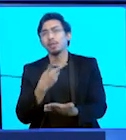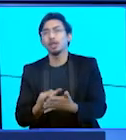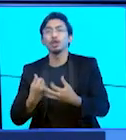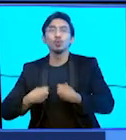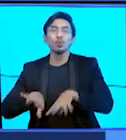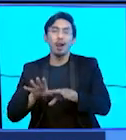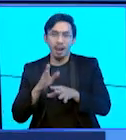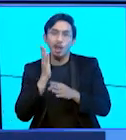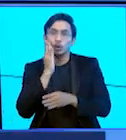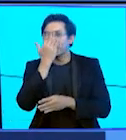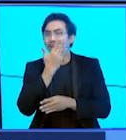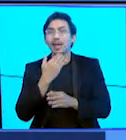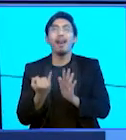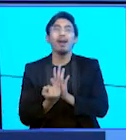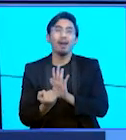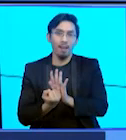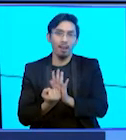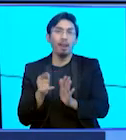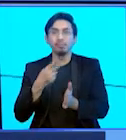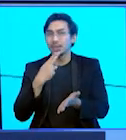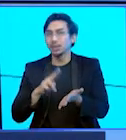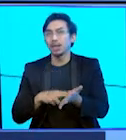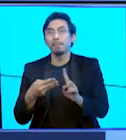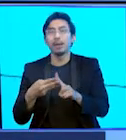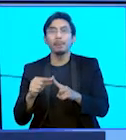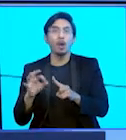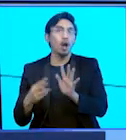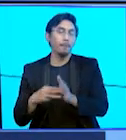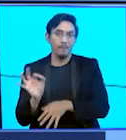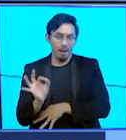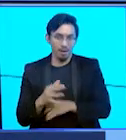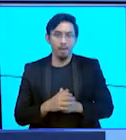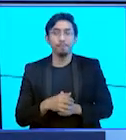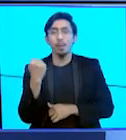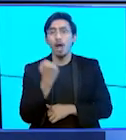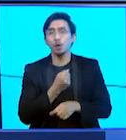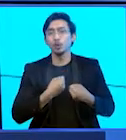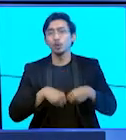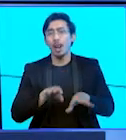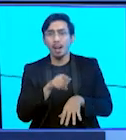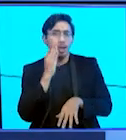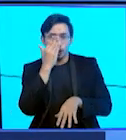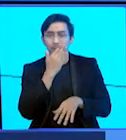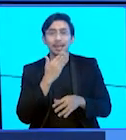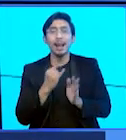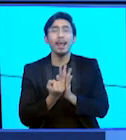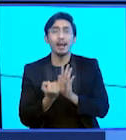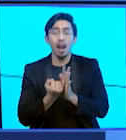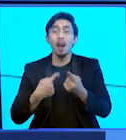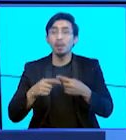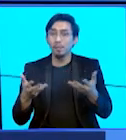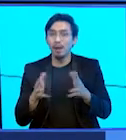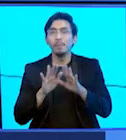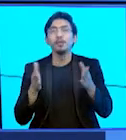Selatan, beralih menjadi penjual kosmetik ilegal yang tidak dilengkapi izin edar dari BPOM. Pelaku menjual kosmetik ilegal melalui media